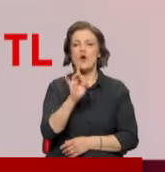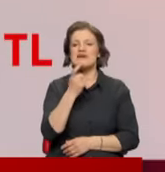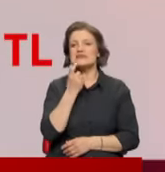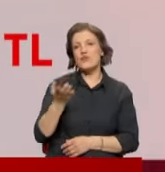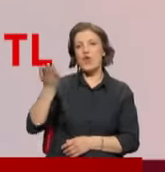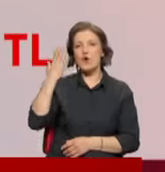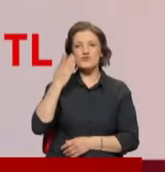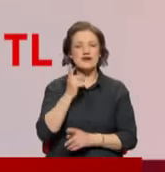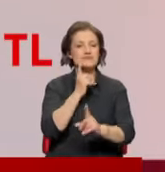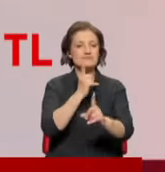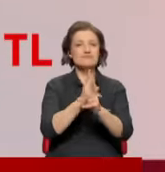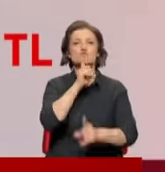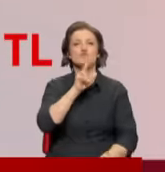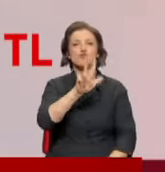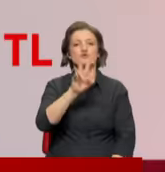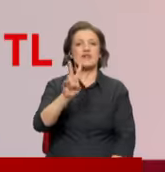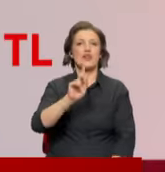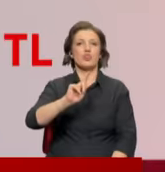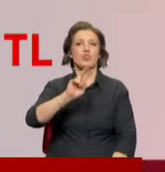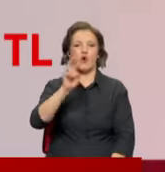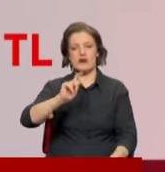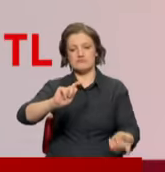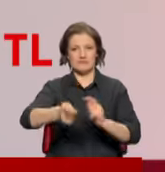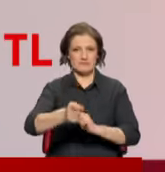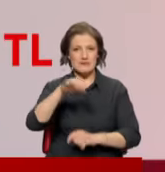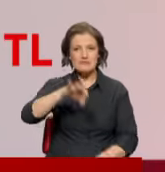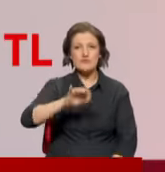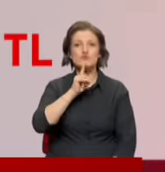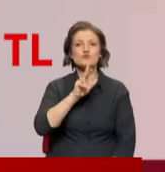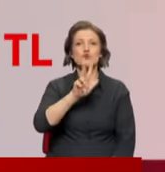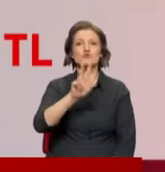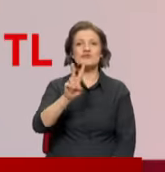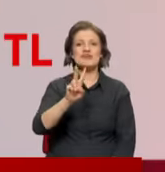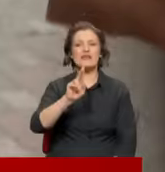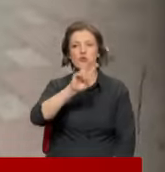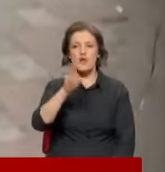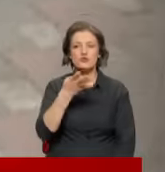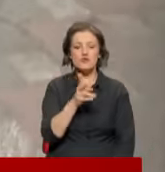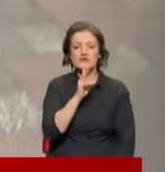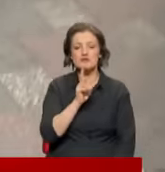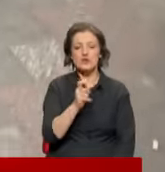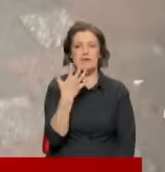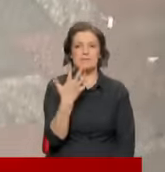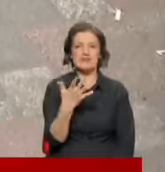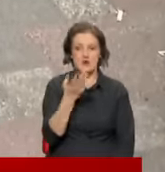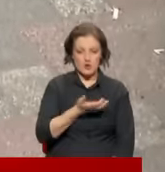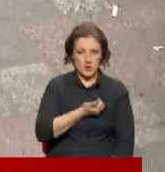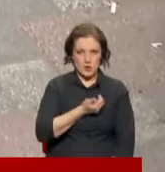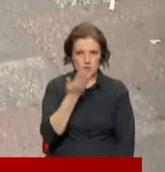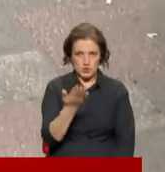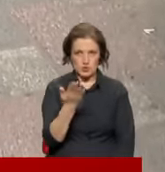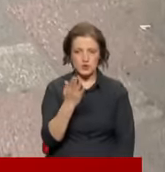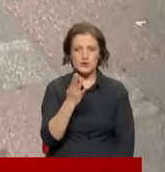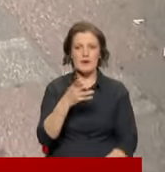yıl önce karşılığı 132 dolardı. Bugün 132 dolar 4295 lira. Bir tane küçük yoğurt, bir